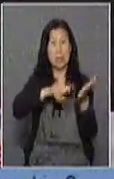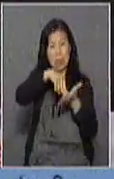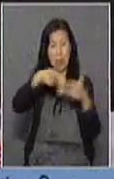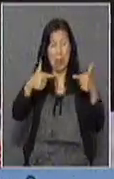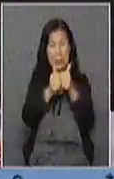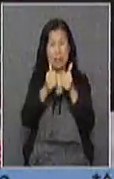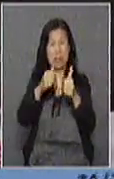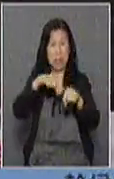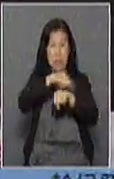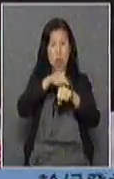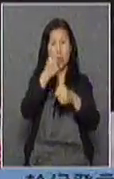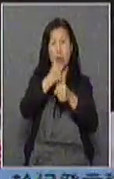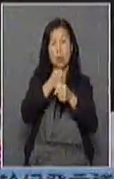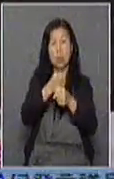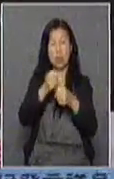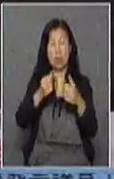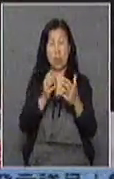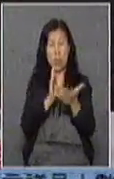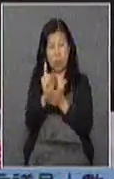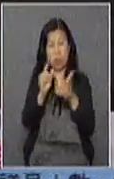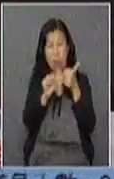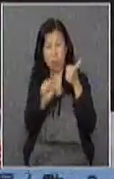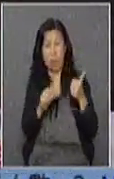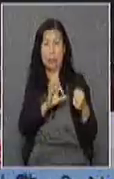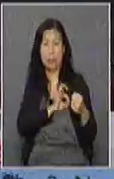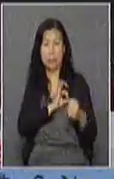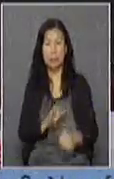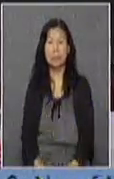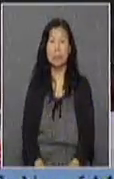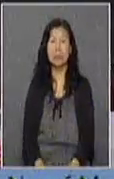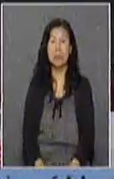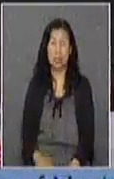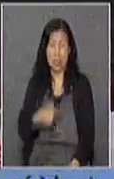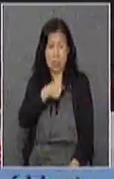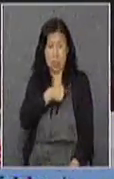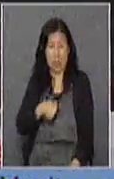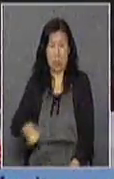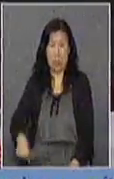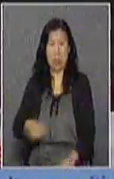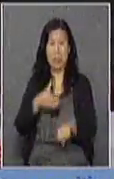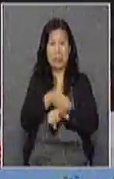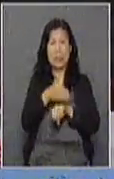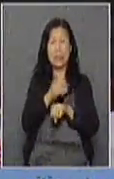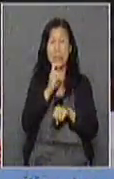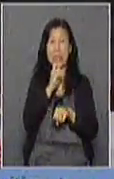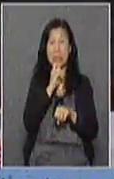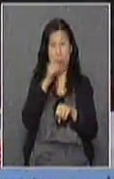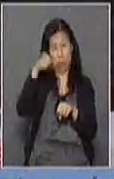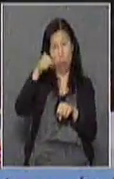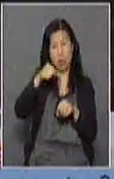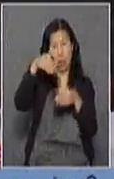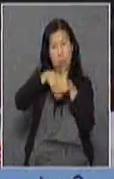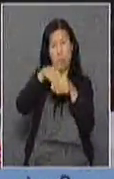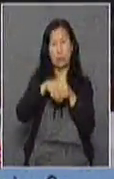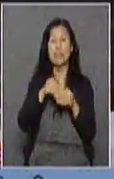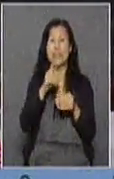專責委員會。但是那些議員同事一陣間又會投贊成票的。有